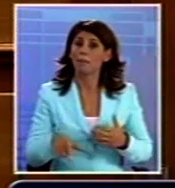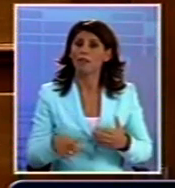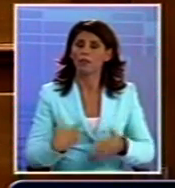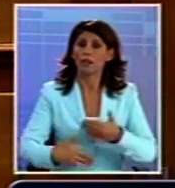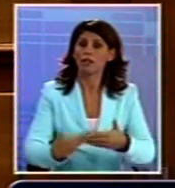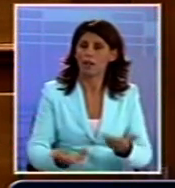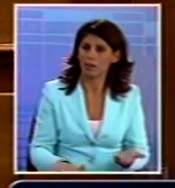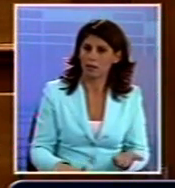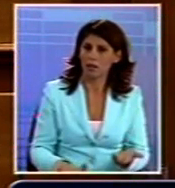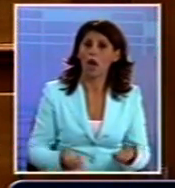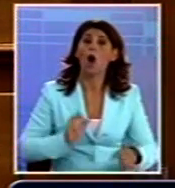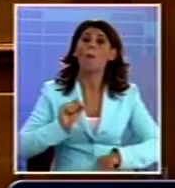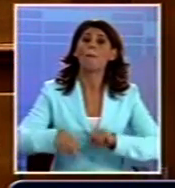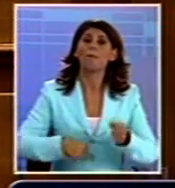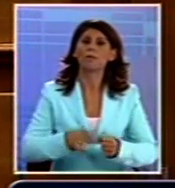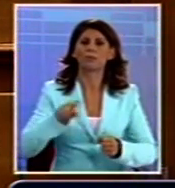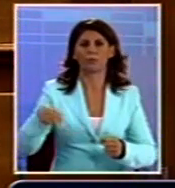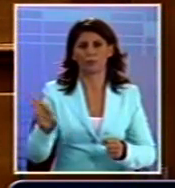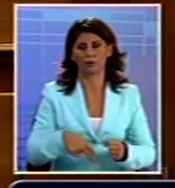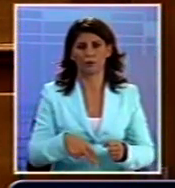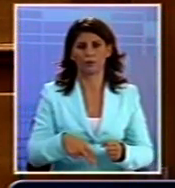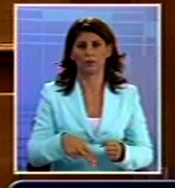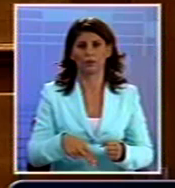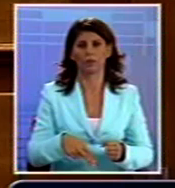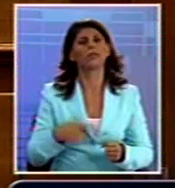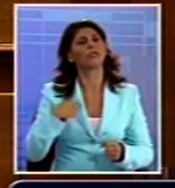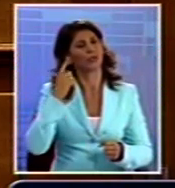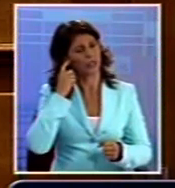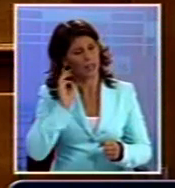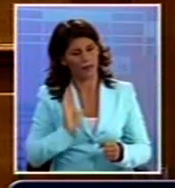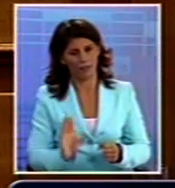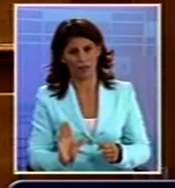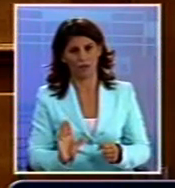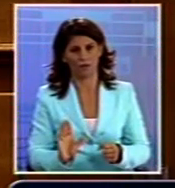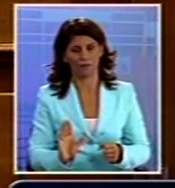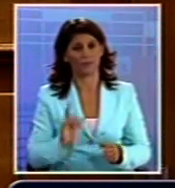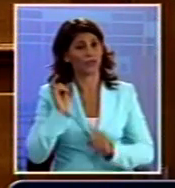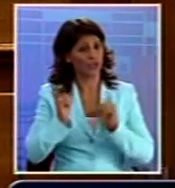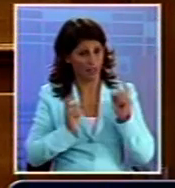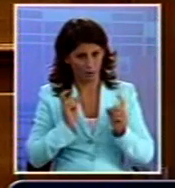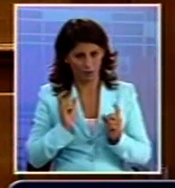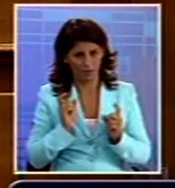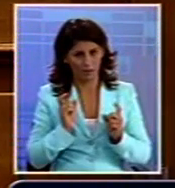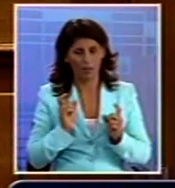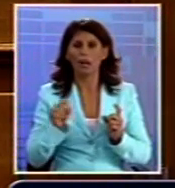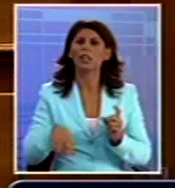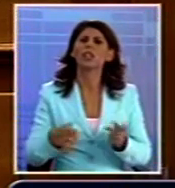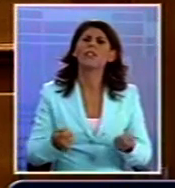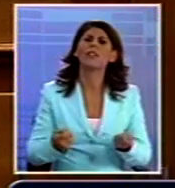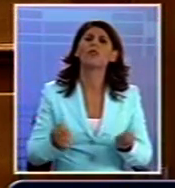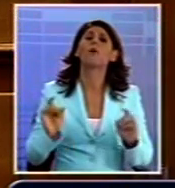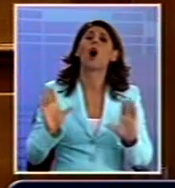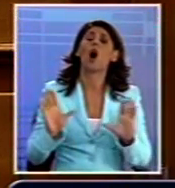εξέλιξη. Προσπαθούν να τη ματαιώσουν. Τους καταλαβαίνω. Το σκέφτονται. Και τώρα τι θα γίνουμε